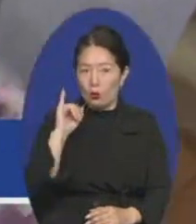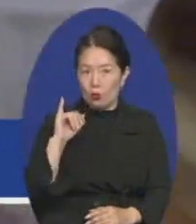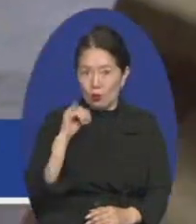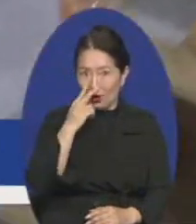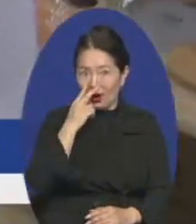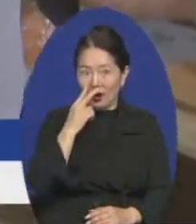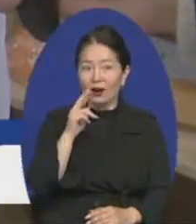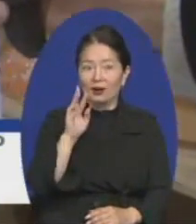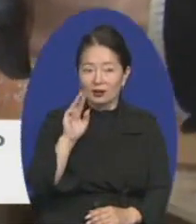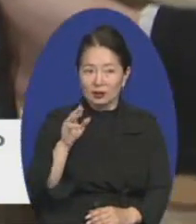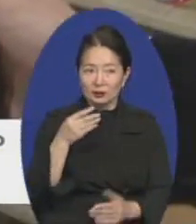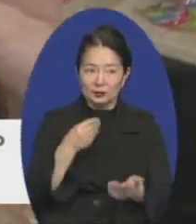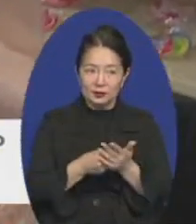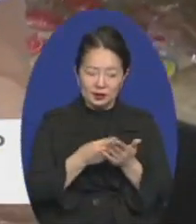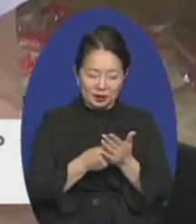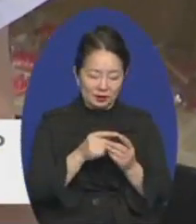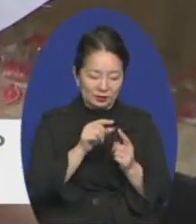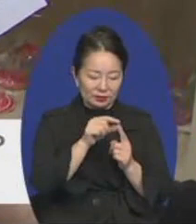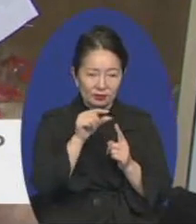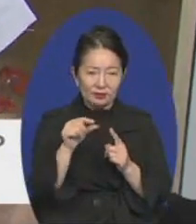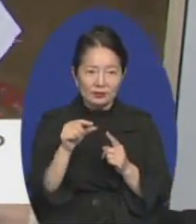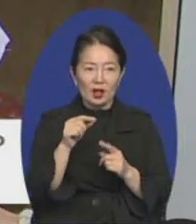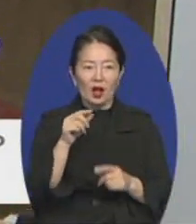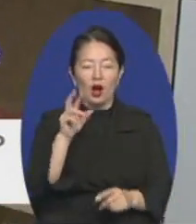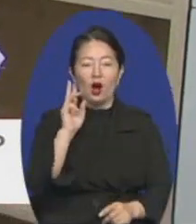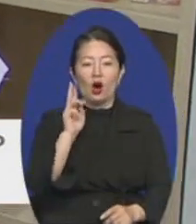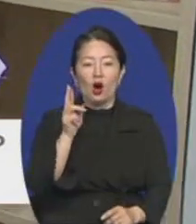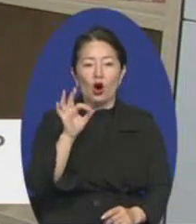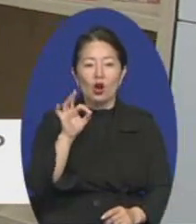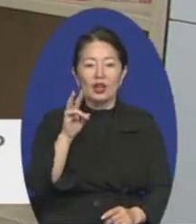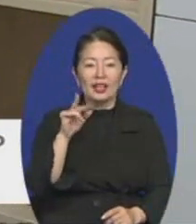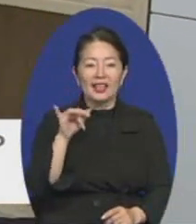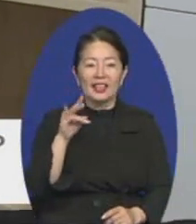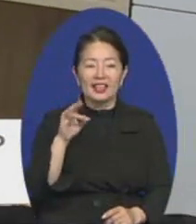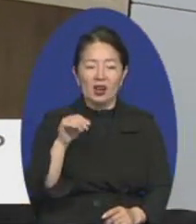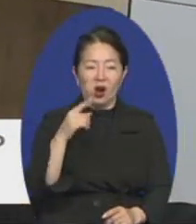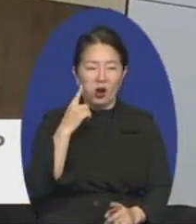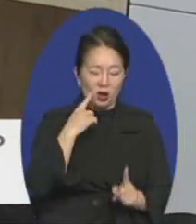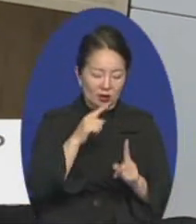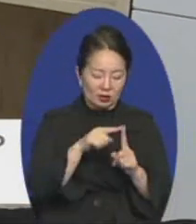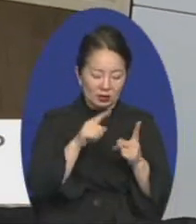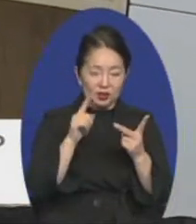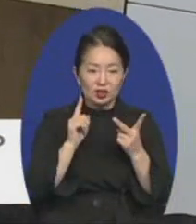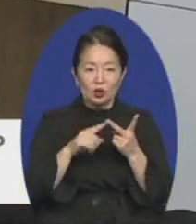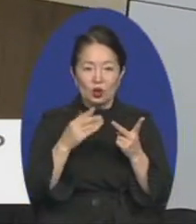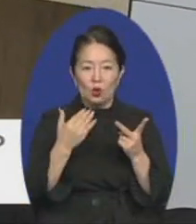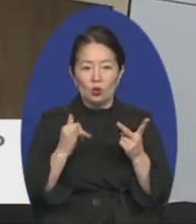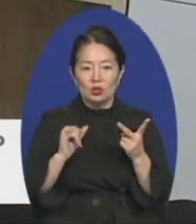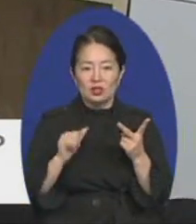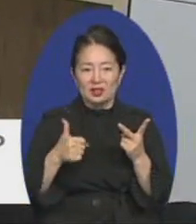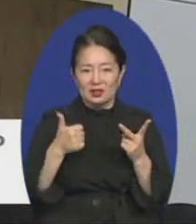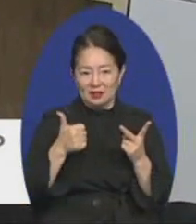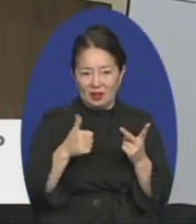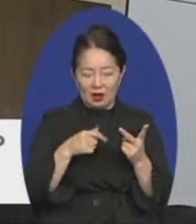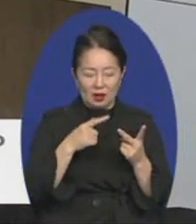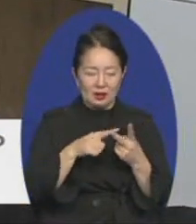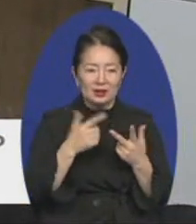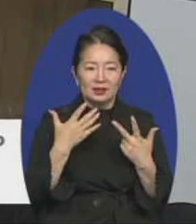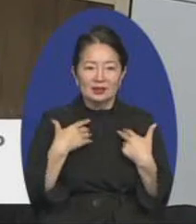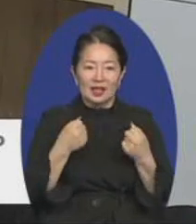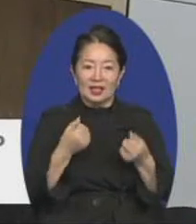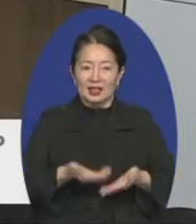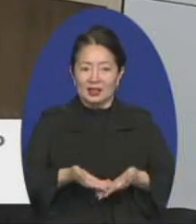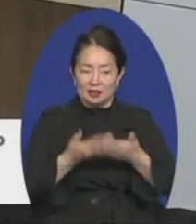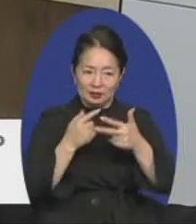болсон. Гэтэл бид нар энэ жишээ нь одоо коллагентэй чихэр байна. За энэ бол ингээд уушгинд сайн уушиг цэвэрлэдэг чихэр байна. За энэ дархлаа